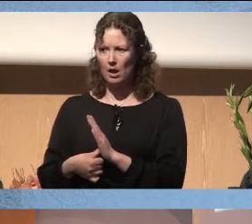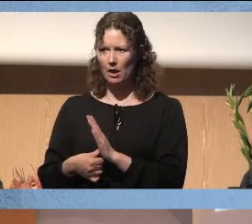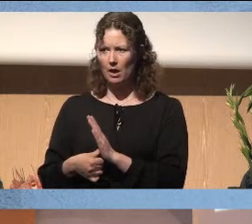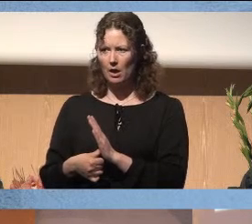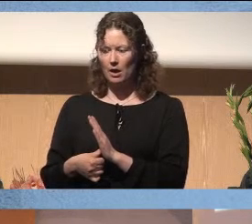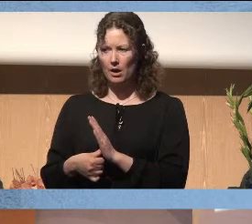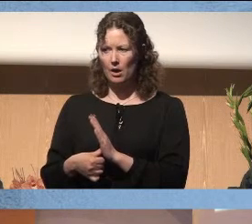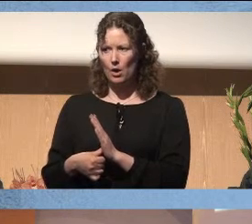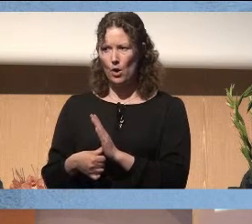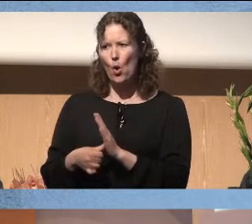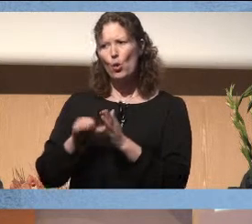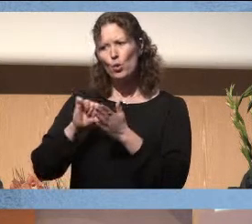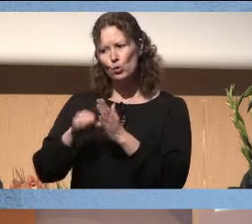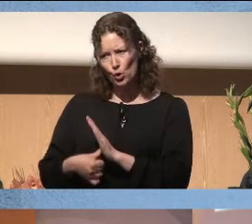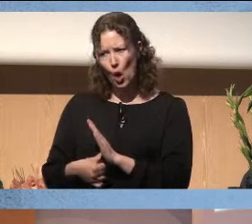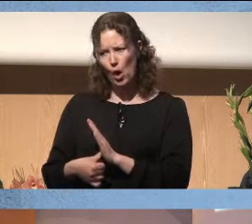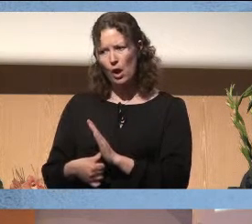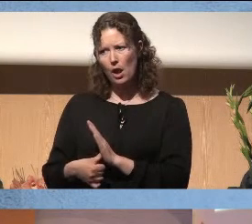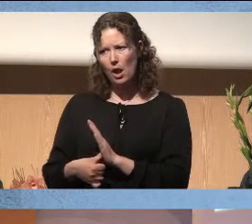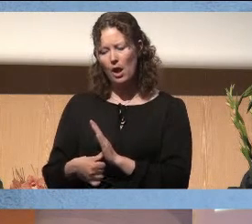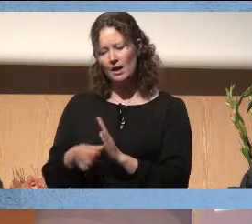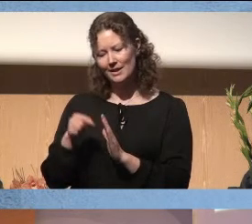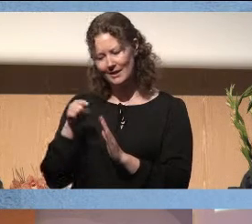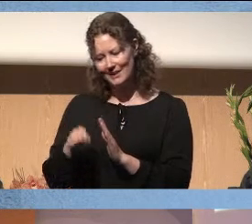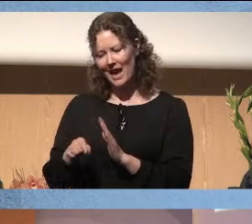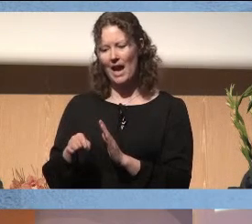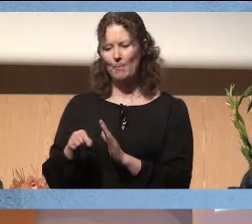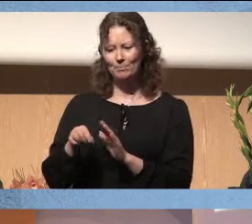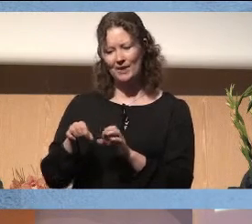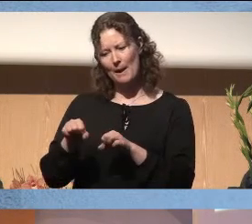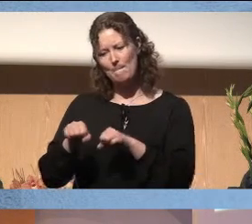Og kontroll management.